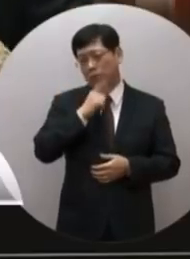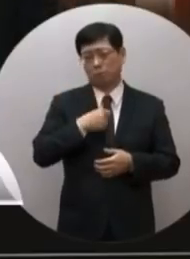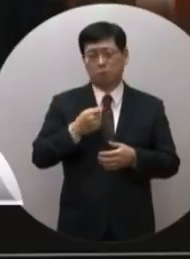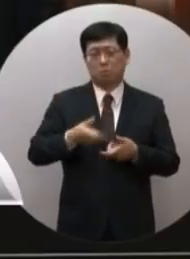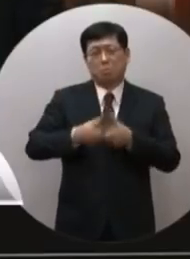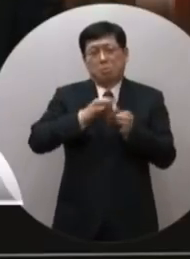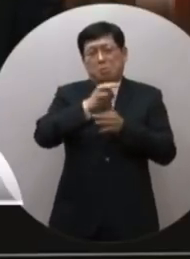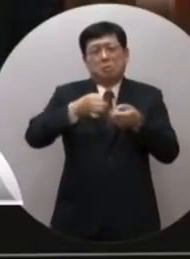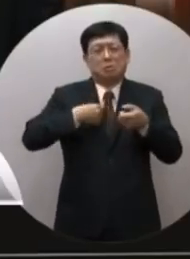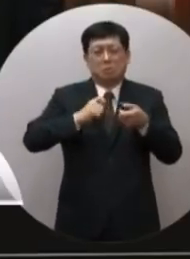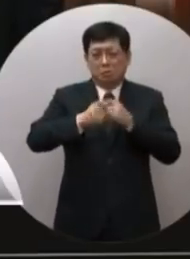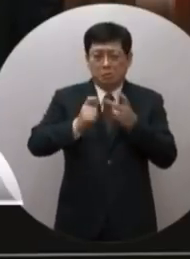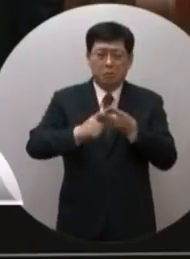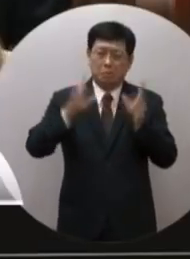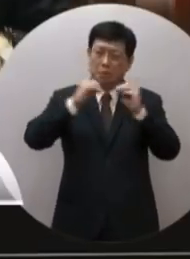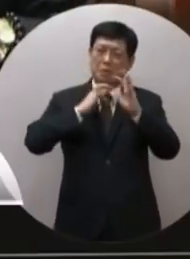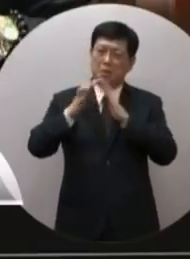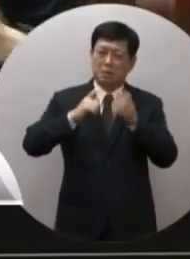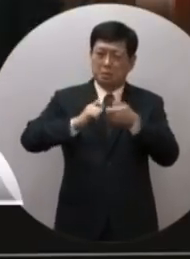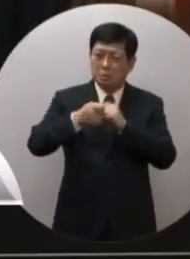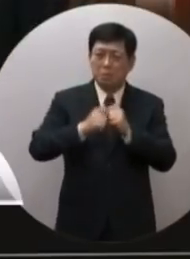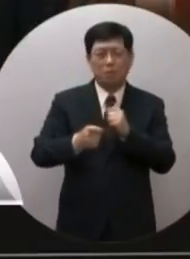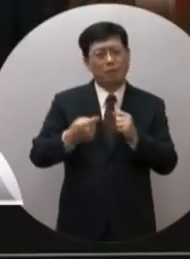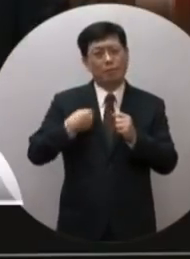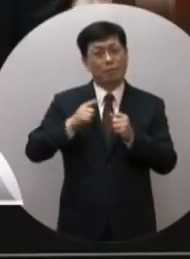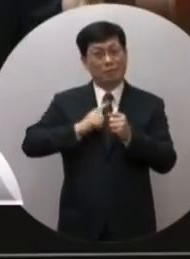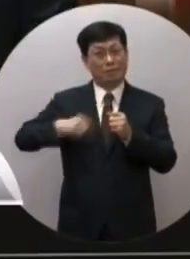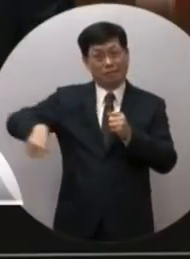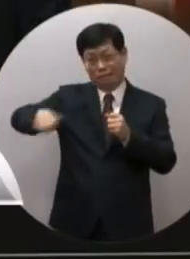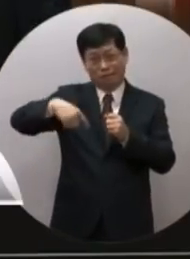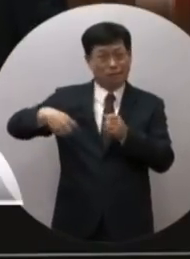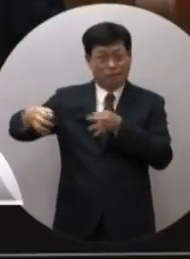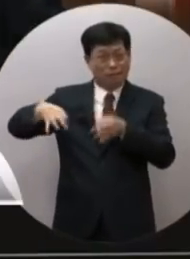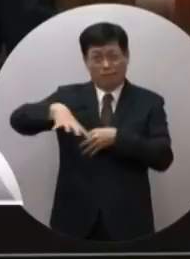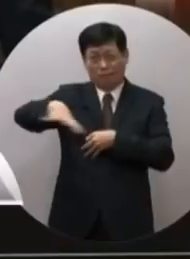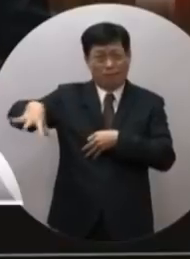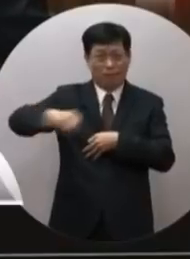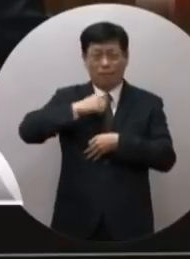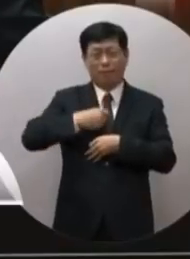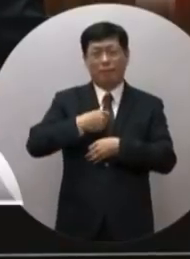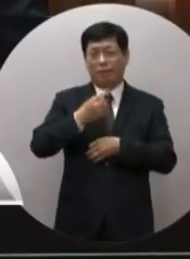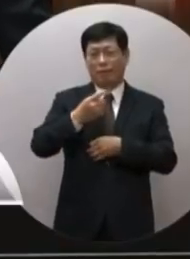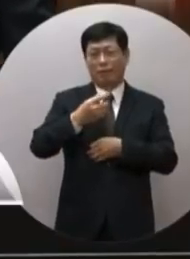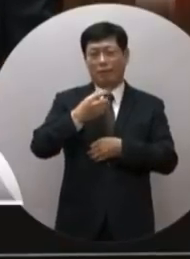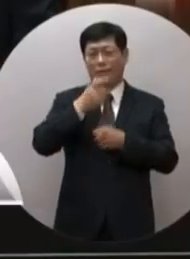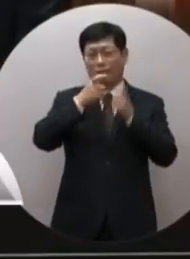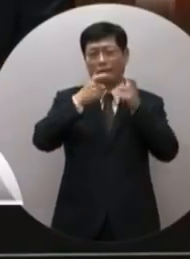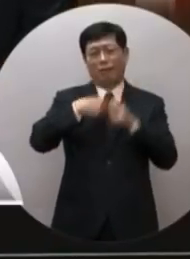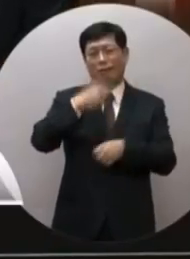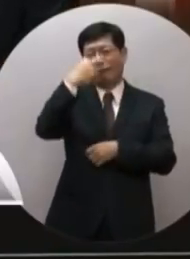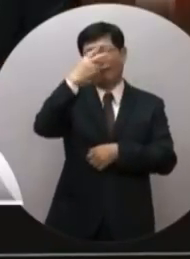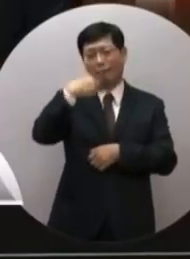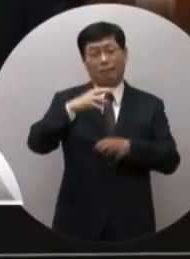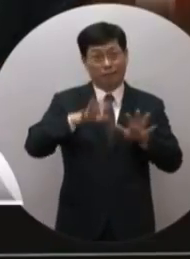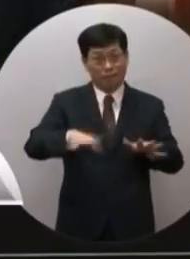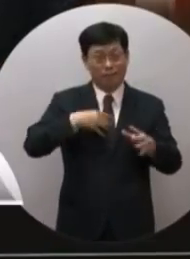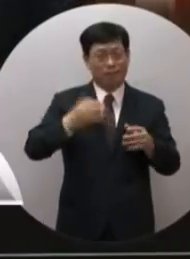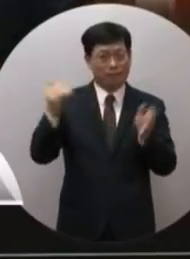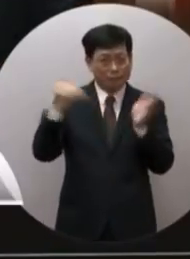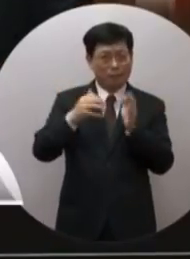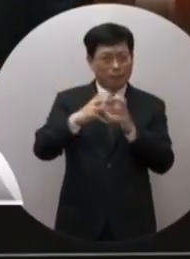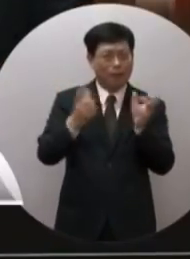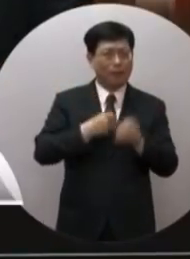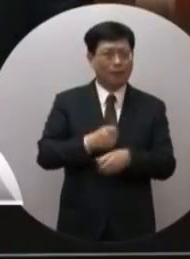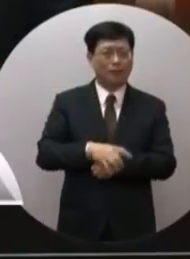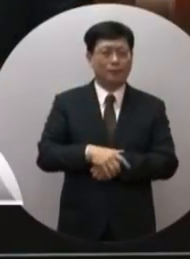券、夜市券，完全我们的产业哀嚎遍野。院长，锻炼危机马上就要发